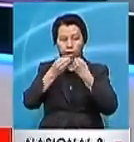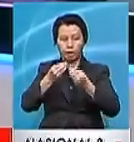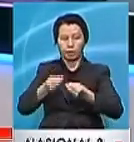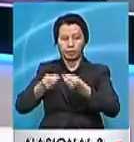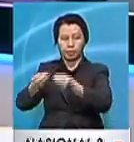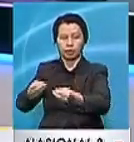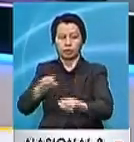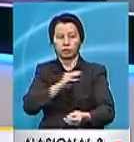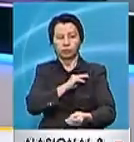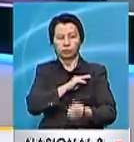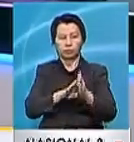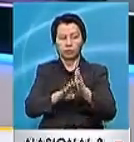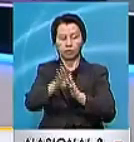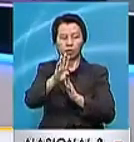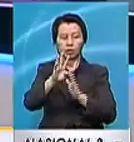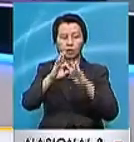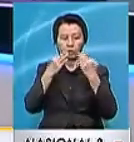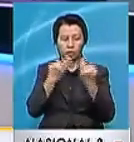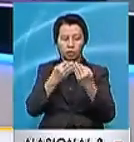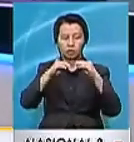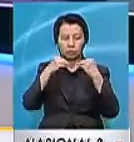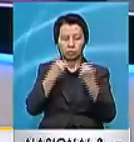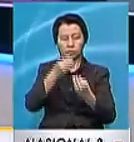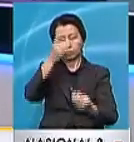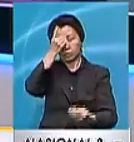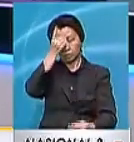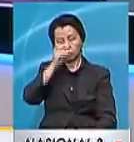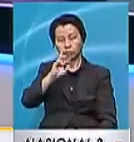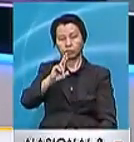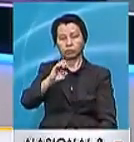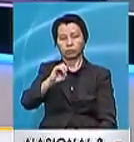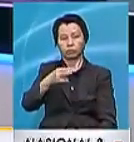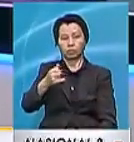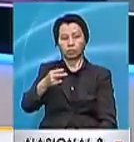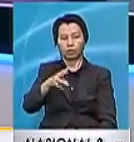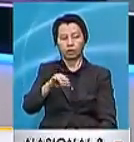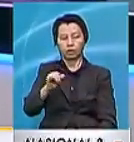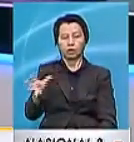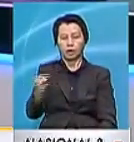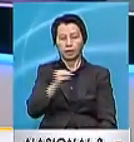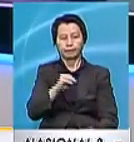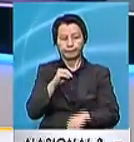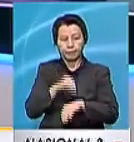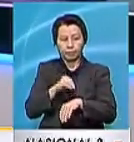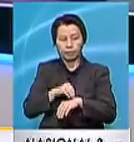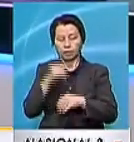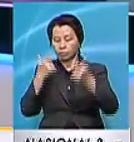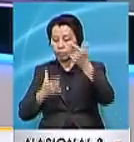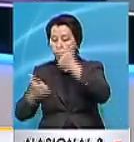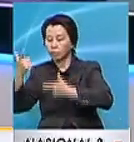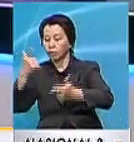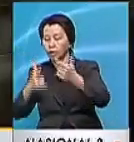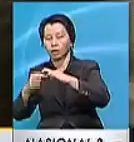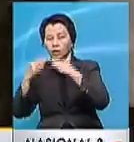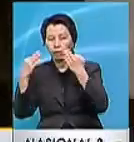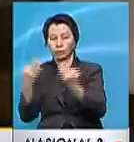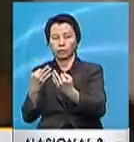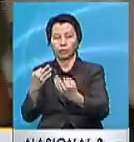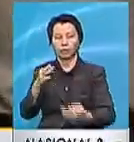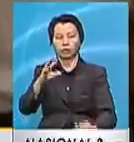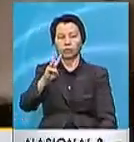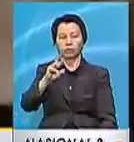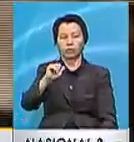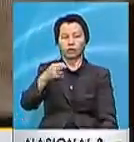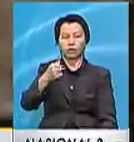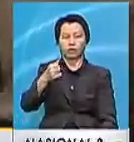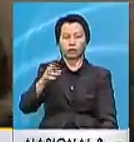Menteri Pembangunan Wanita, Keluarga dan Masyarakat Datuk Sri Rohani Karim yang meluangkan masa melawat keluarga Abdul Wahab. Menurut